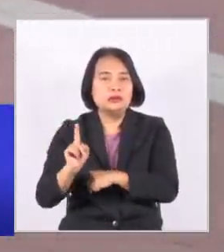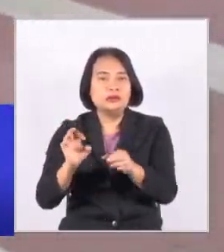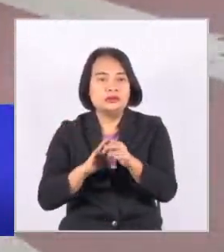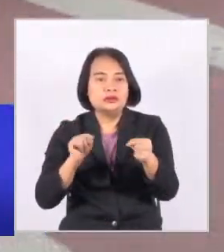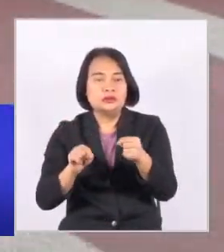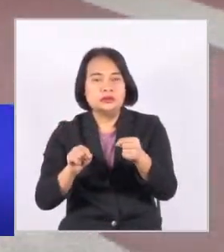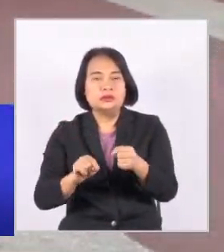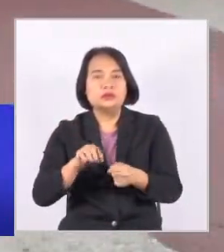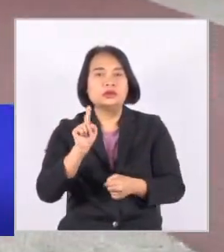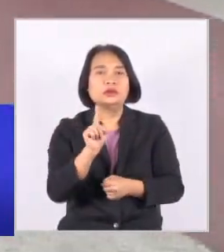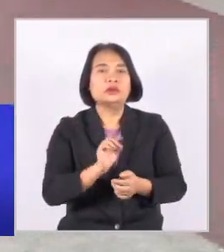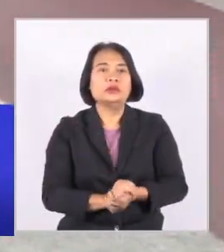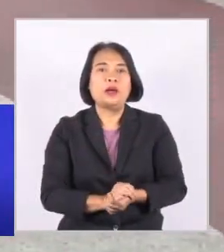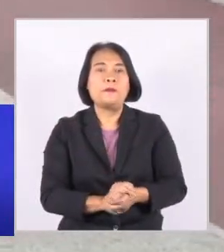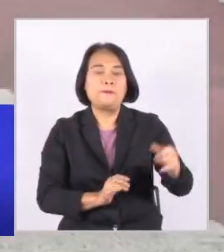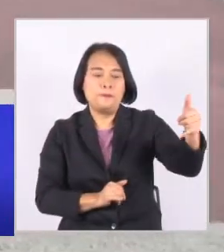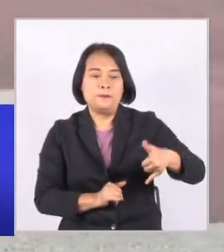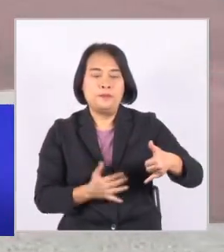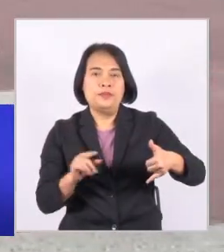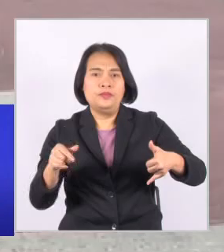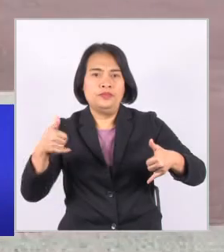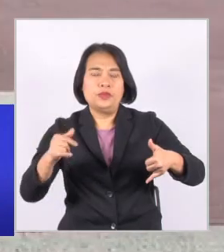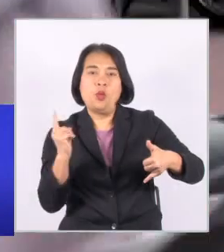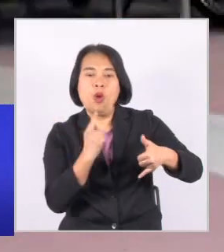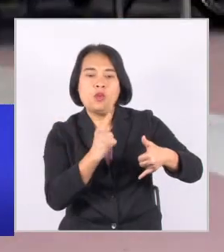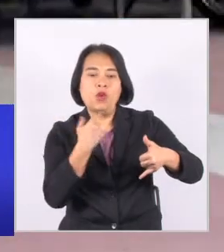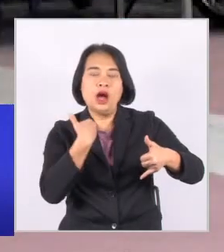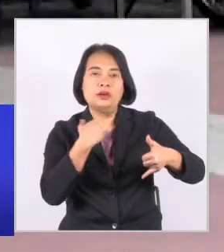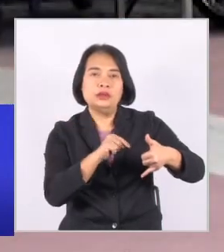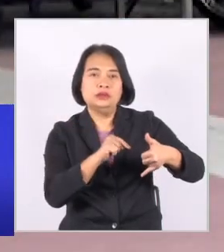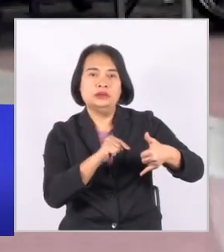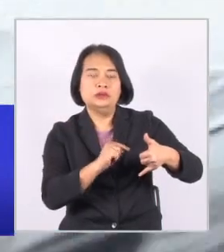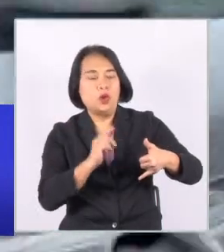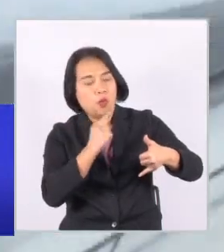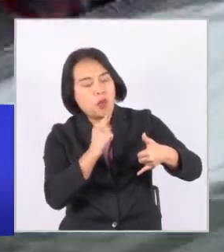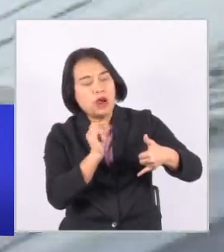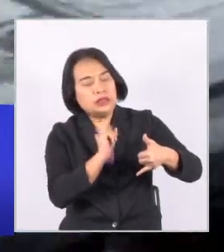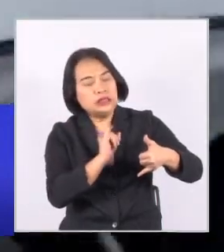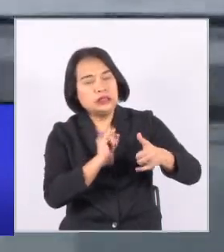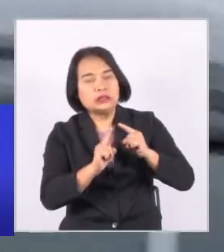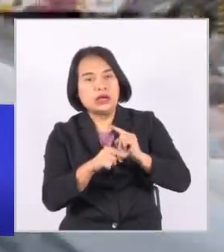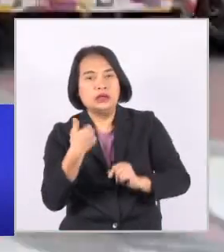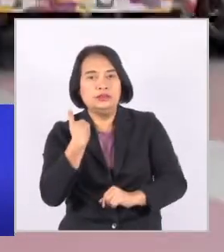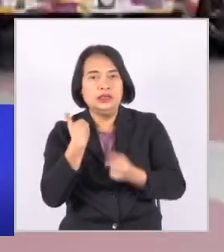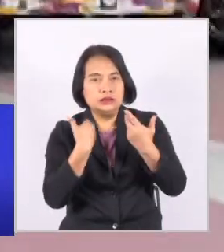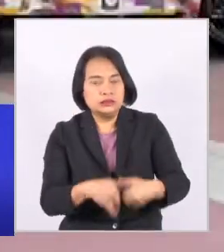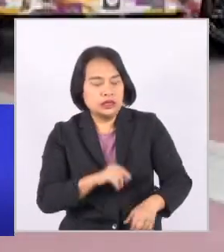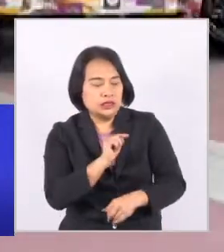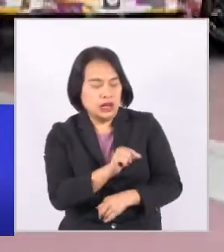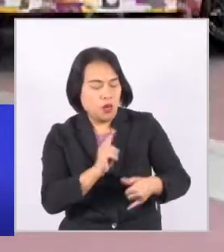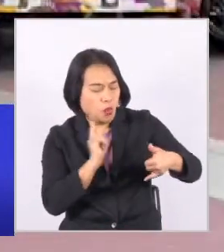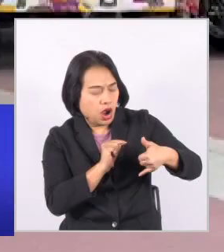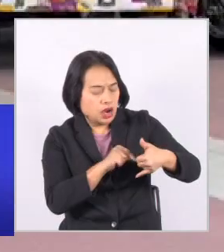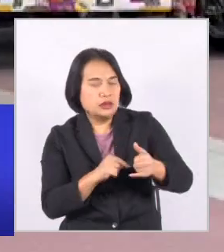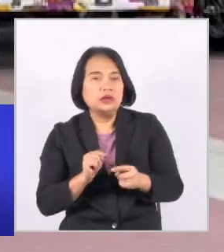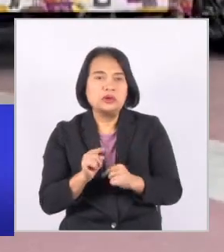ขันมายืนแทนที่แล้วก็ด่าพระพ่อด่าถึงบุพการีด่าคำหยาบๆคล้ายๆมากล่าวหาว่าไม่มีบัตรพระบ้